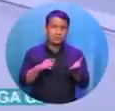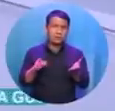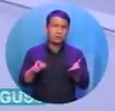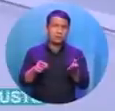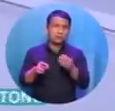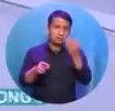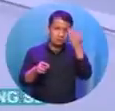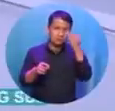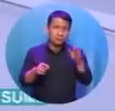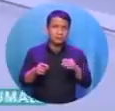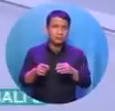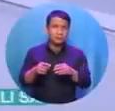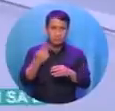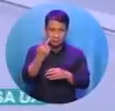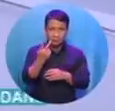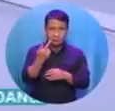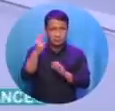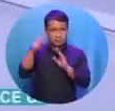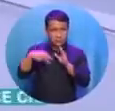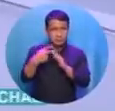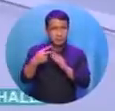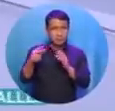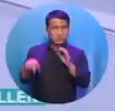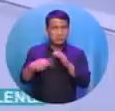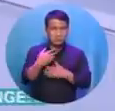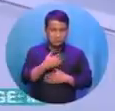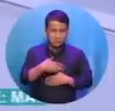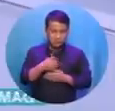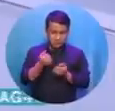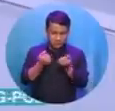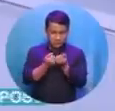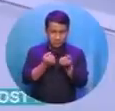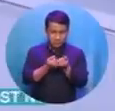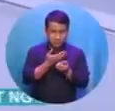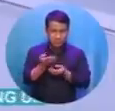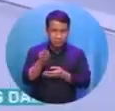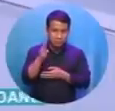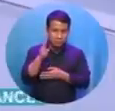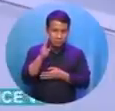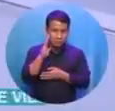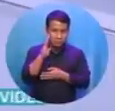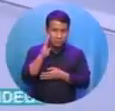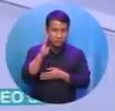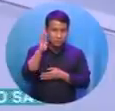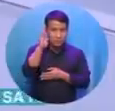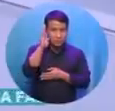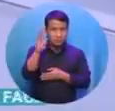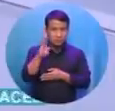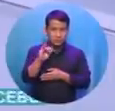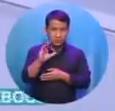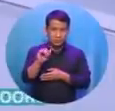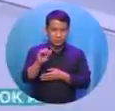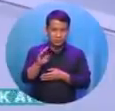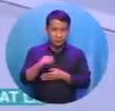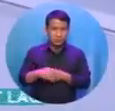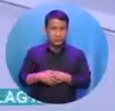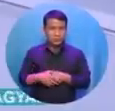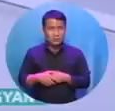pala. Kaya yun yung dalawang video. Kaya nagkikiramay po kami sa inyo, Ma'am Baby Lynn. Ma'am Baby